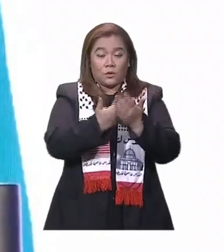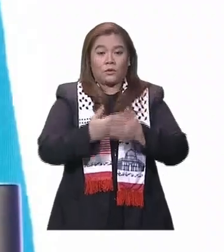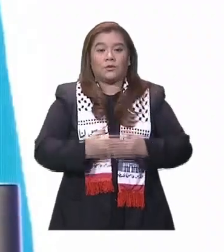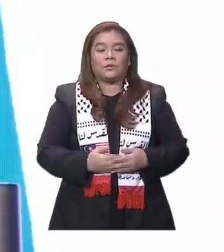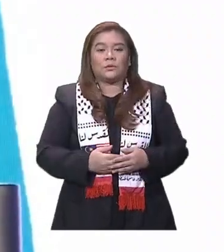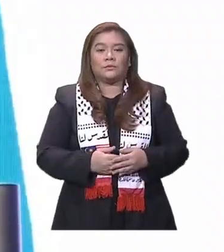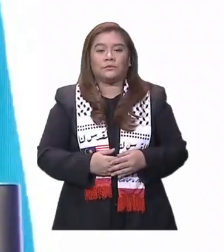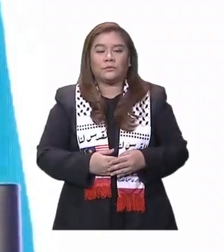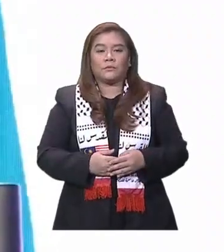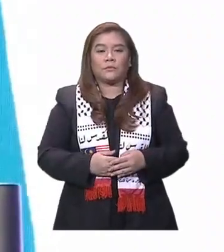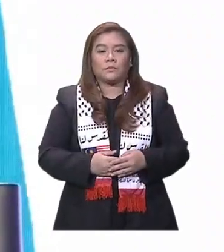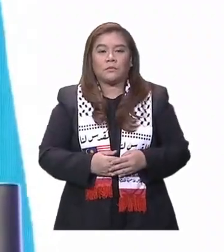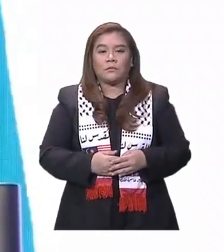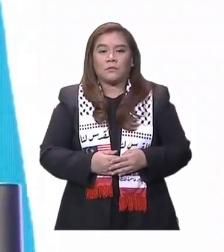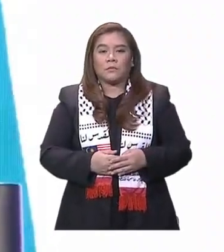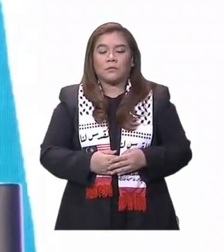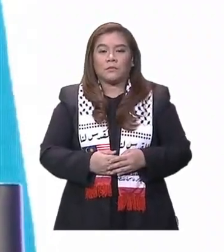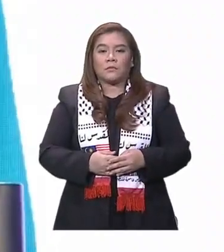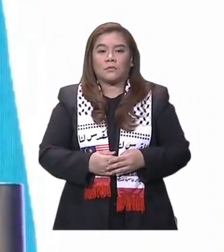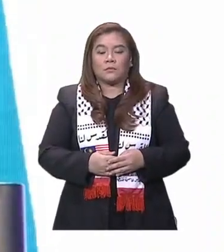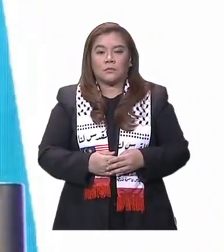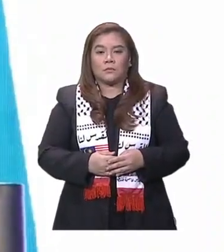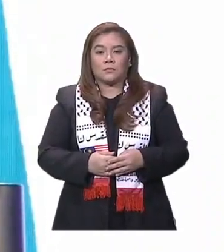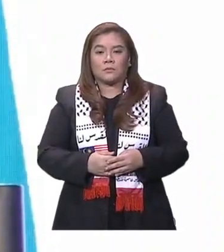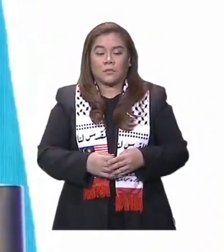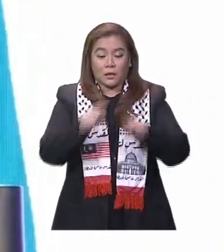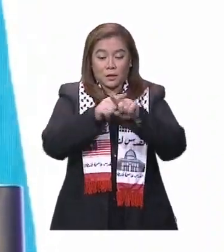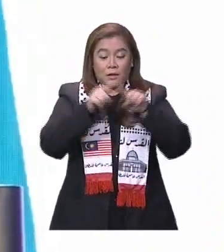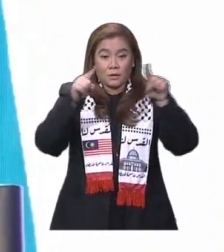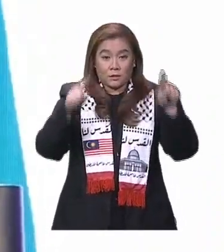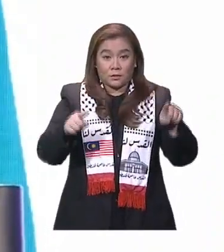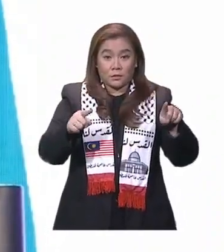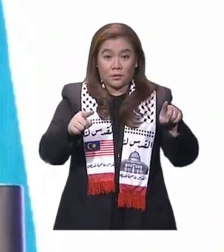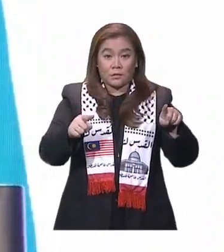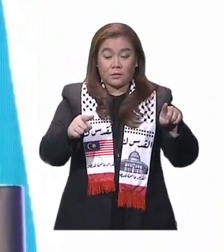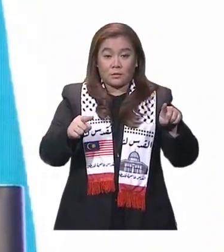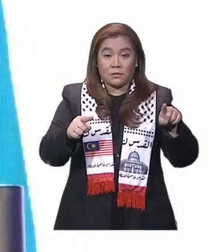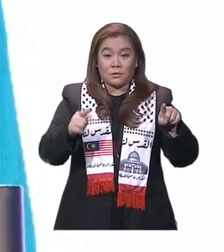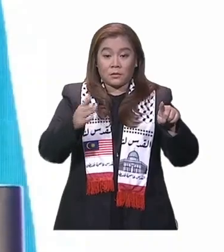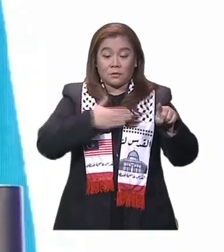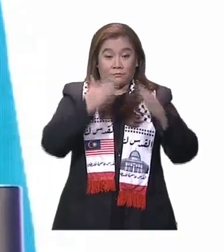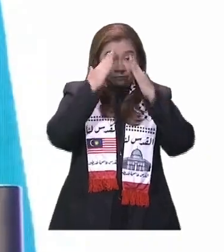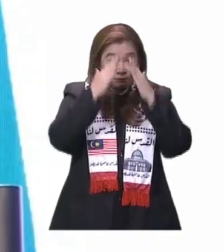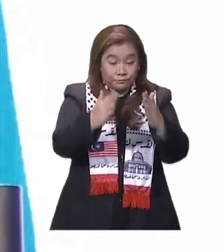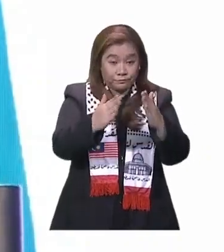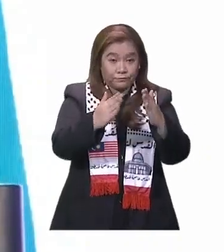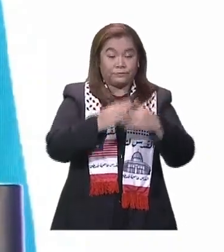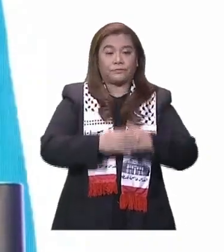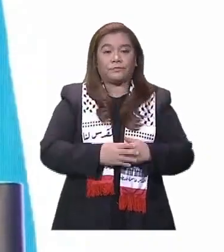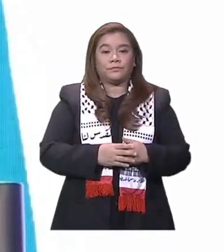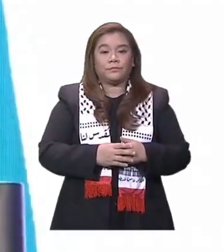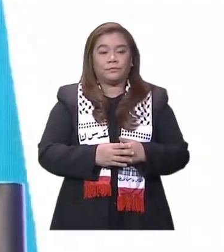stakeholders for playing their part. But my concern, as I've said, and I think